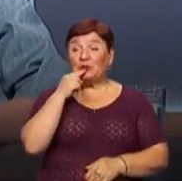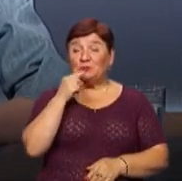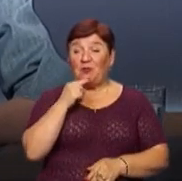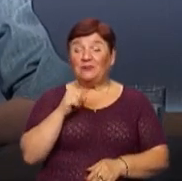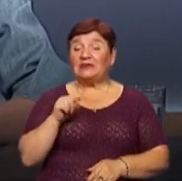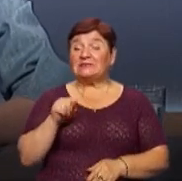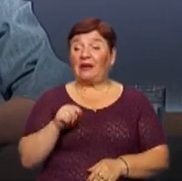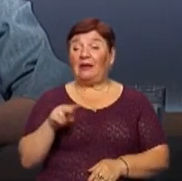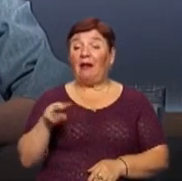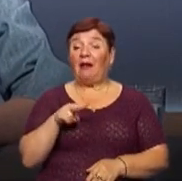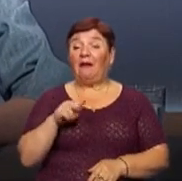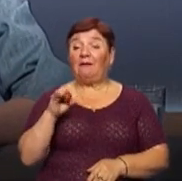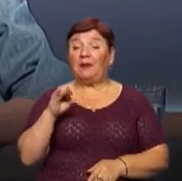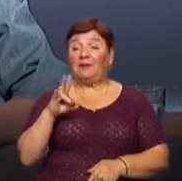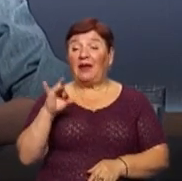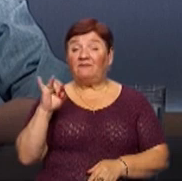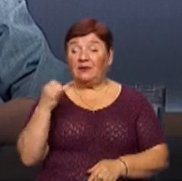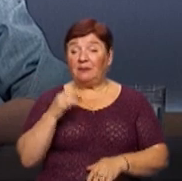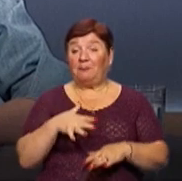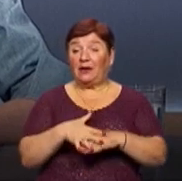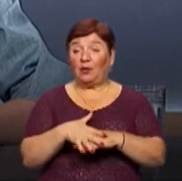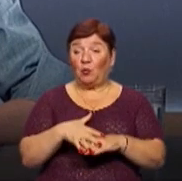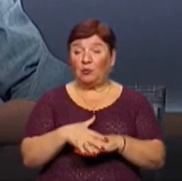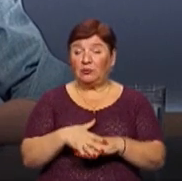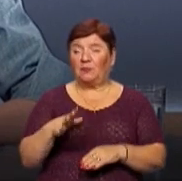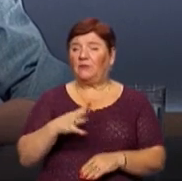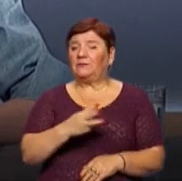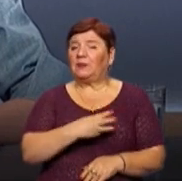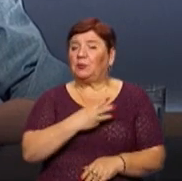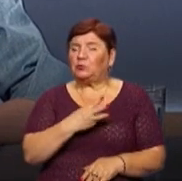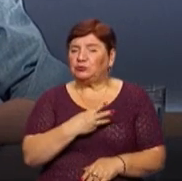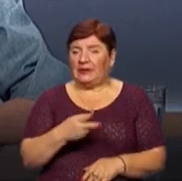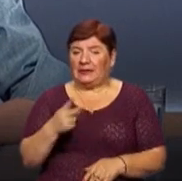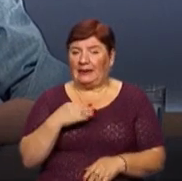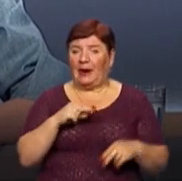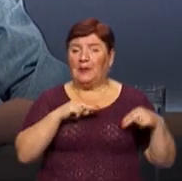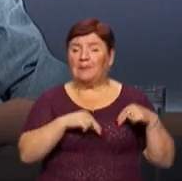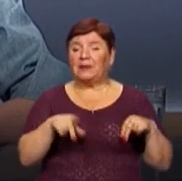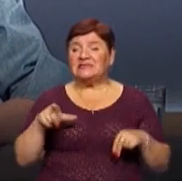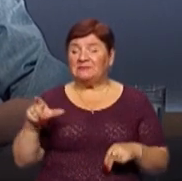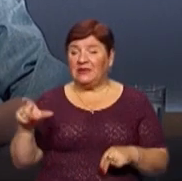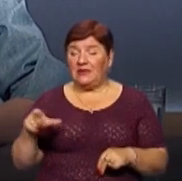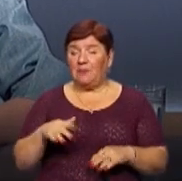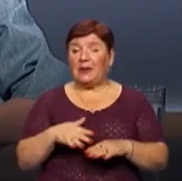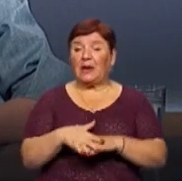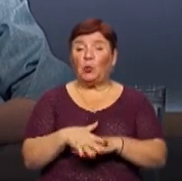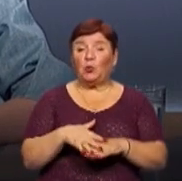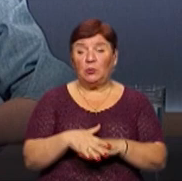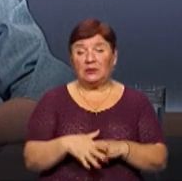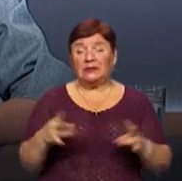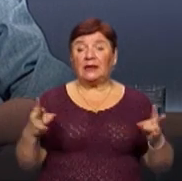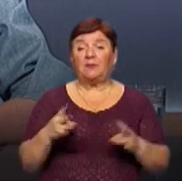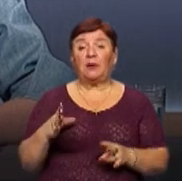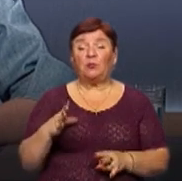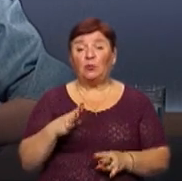цей липневий перерахунок пенсій. Липень був напружений для ваших працівників, тому що перерахунок треба